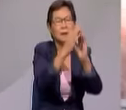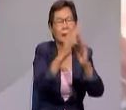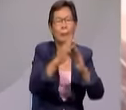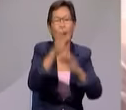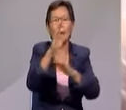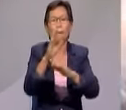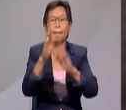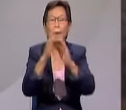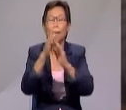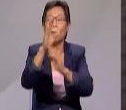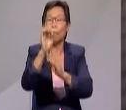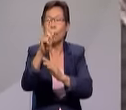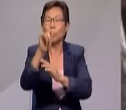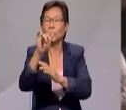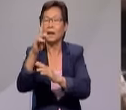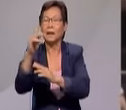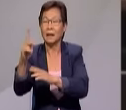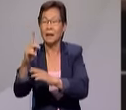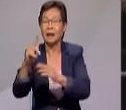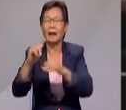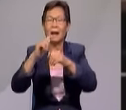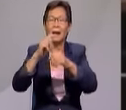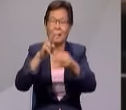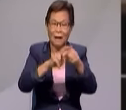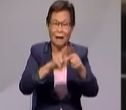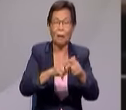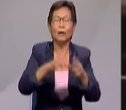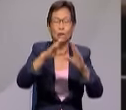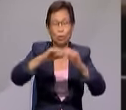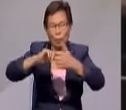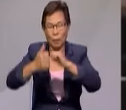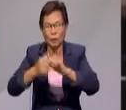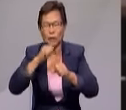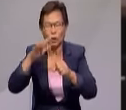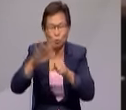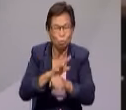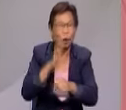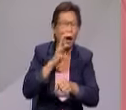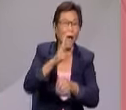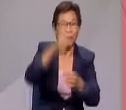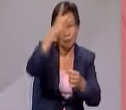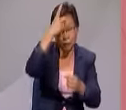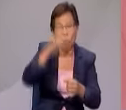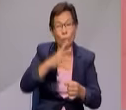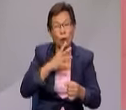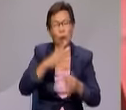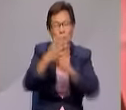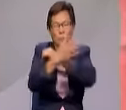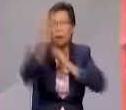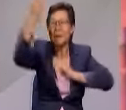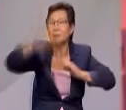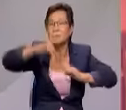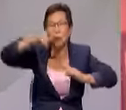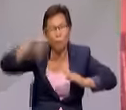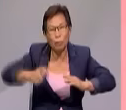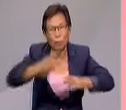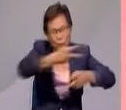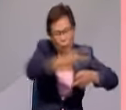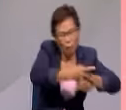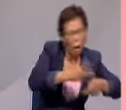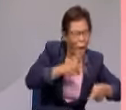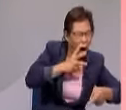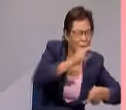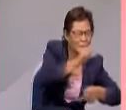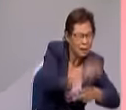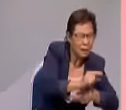Botanik Klang. Bagi mengatasi risiko kekurangan bekalan air, Datuk Dr. Xavier berkata, negara tidak sewajarnya mempunyai simpanan bekalan